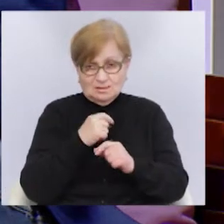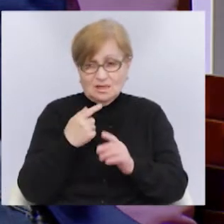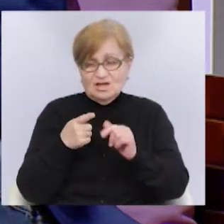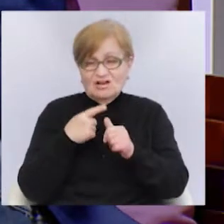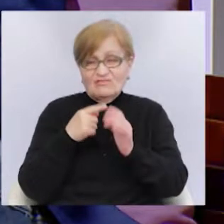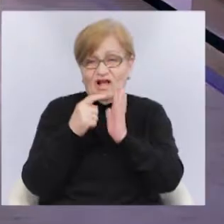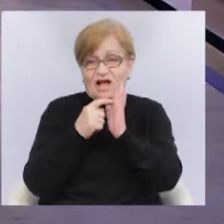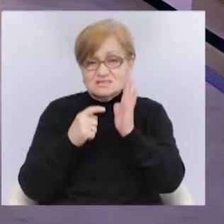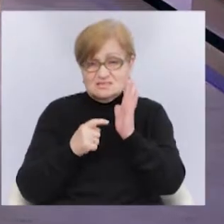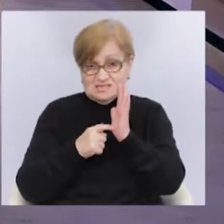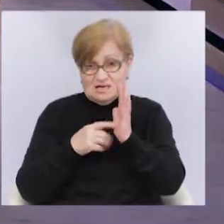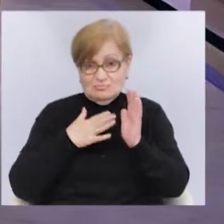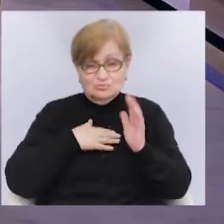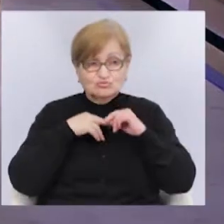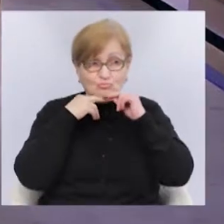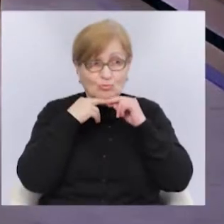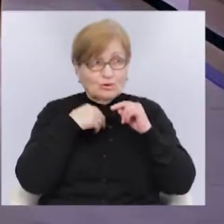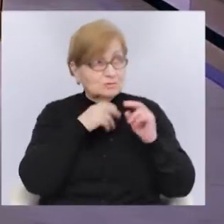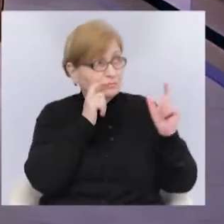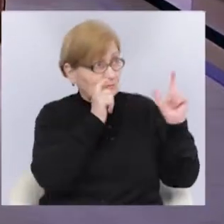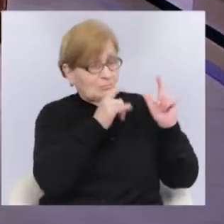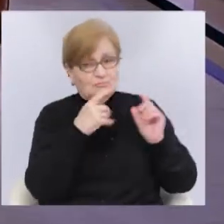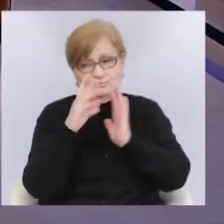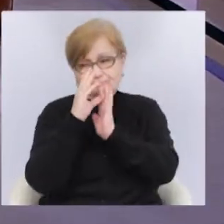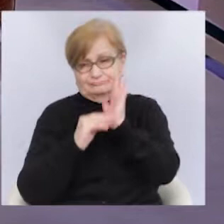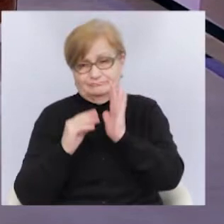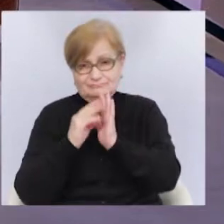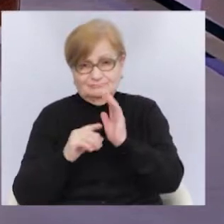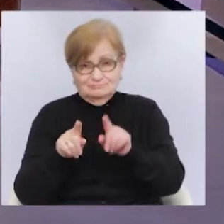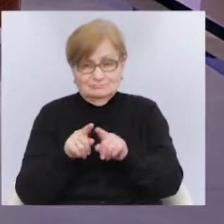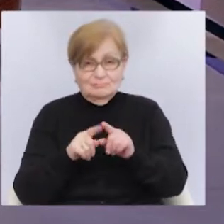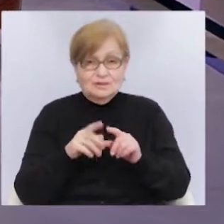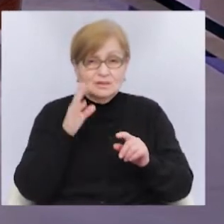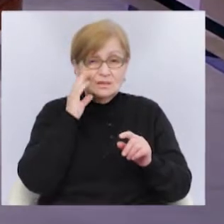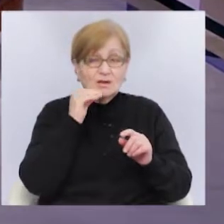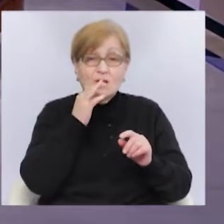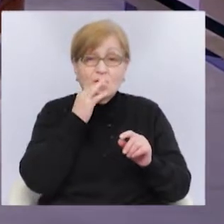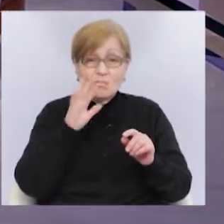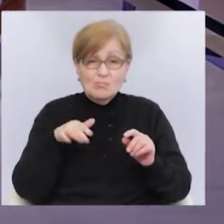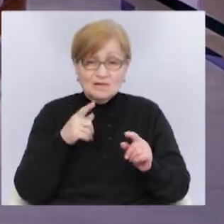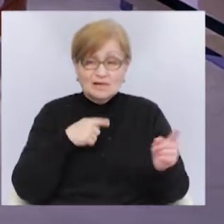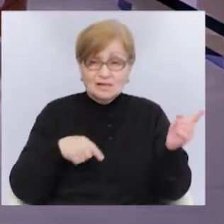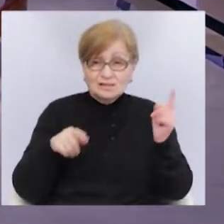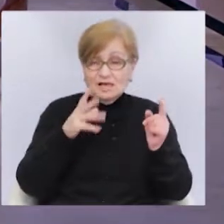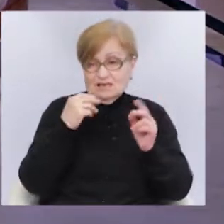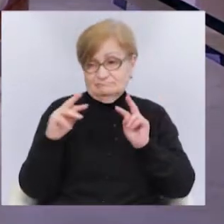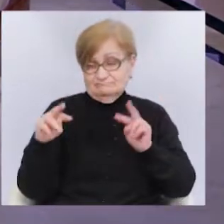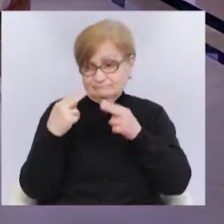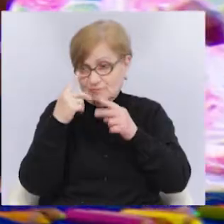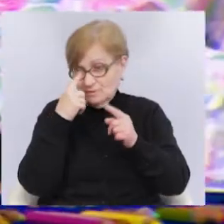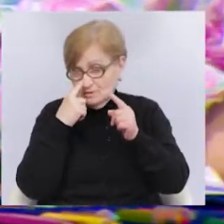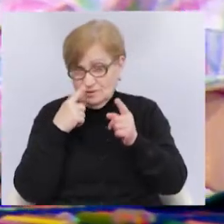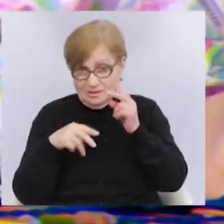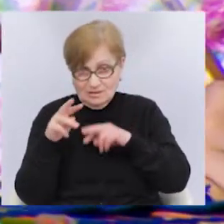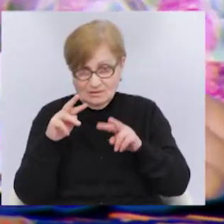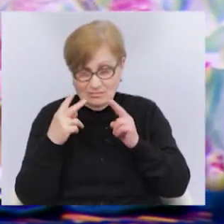ეს არის. პარტნიორები და პლუს მესამე რაღაცა საგანიან მოვლენა. როცა ეს ყურად მე ისევ ერთმანეთზე გამოდის ყურადღება